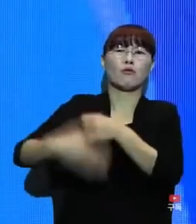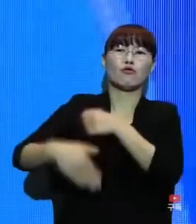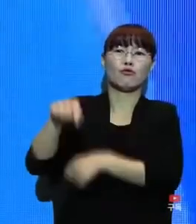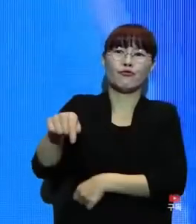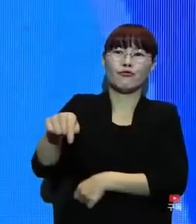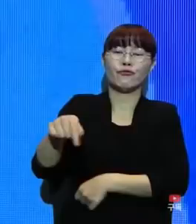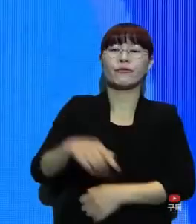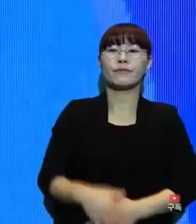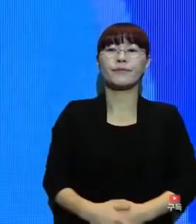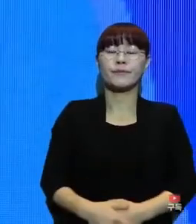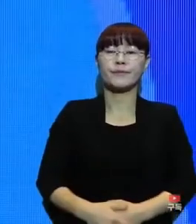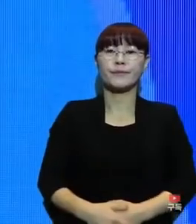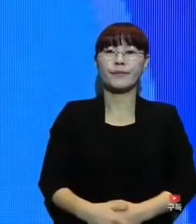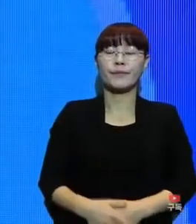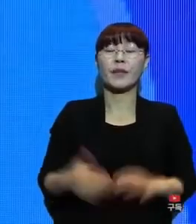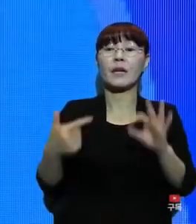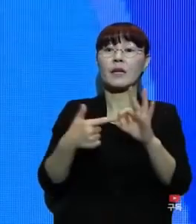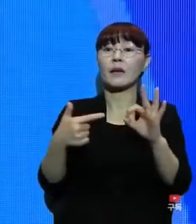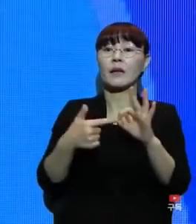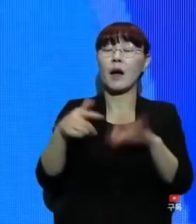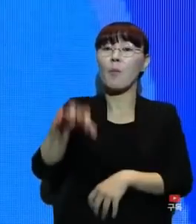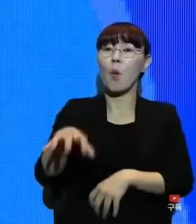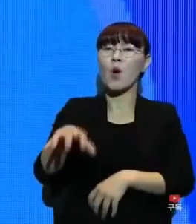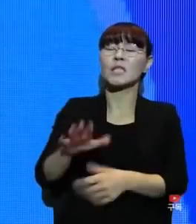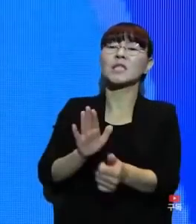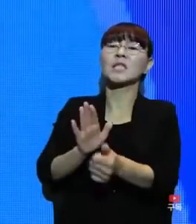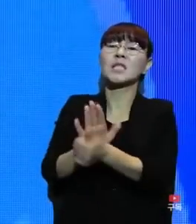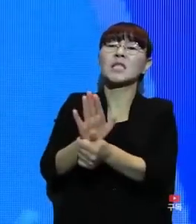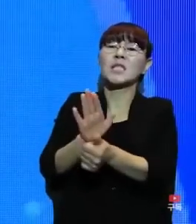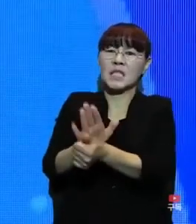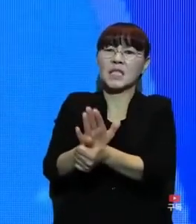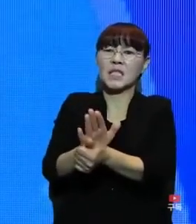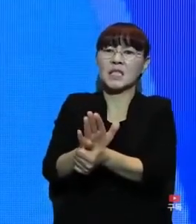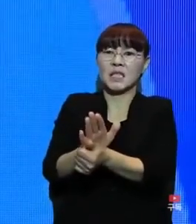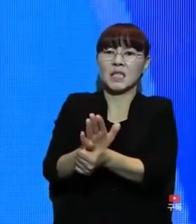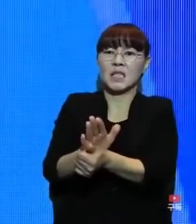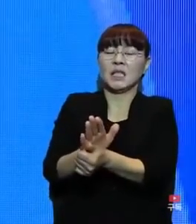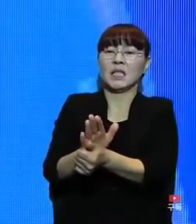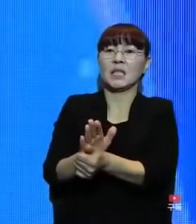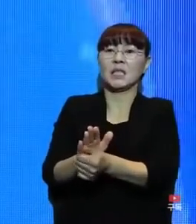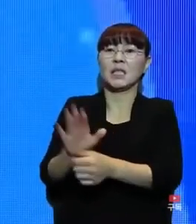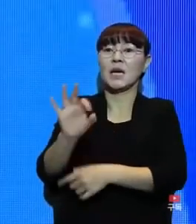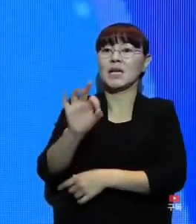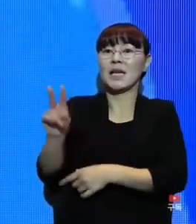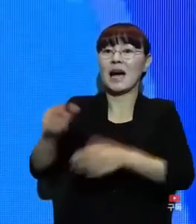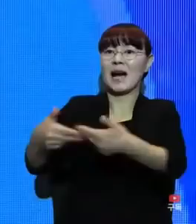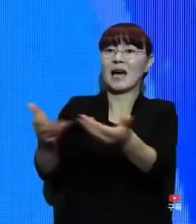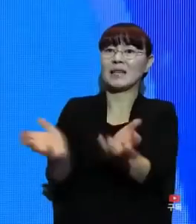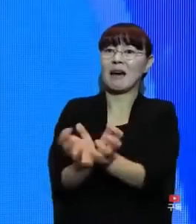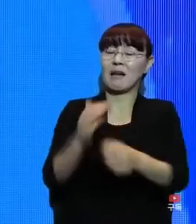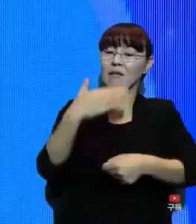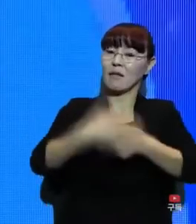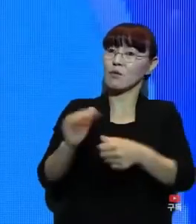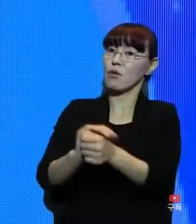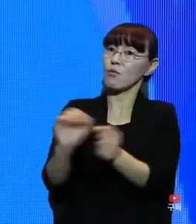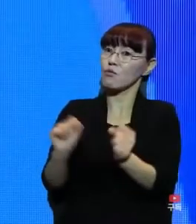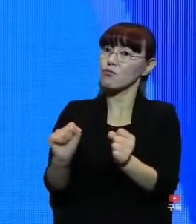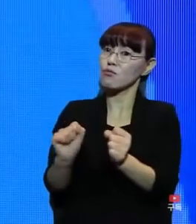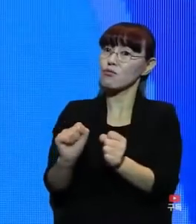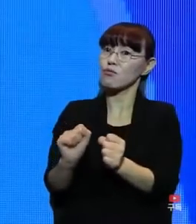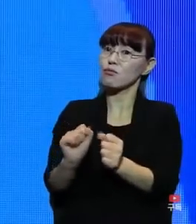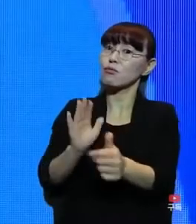그런데 영남이 이렇게 절대적 지지를 보낸 그 정권이 과연 되고 경북을 위해서 뭘